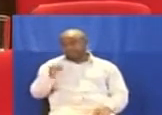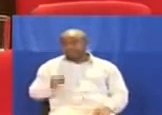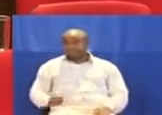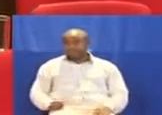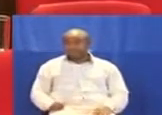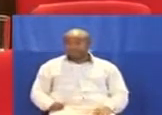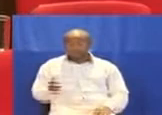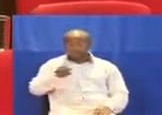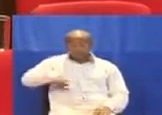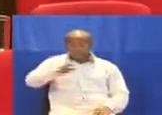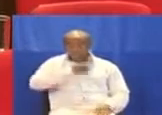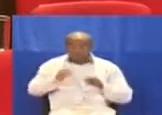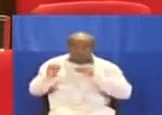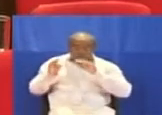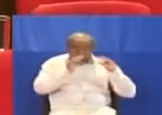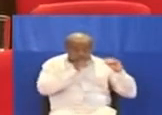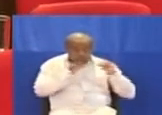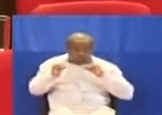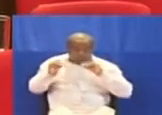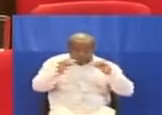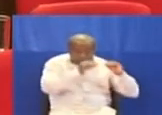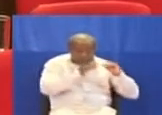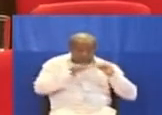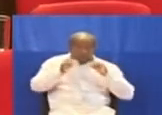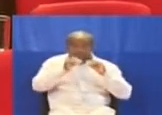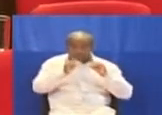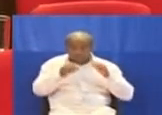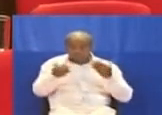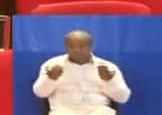tunavoteta hapa kwa karibu, wabunge wengi